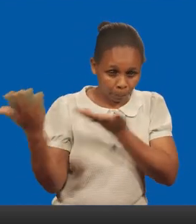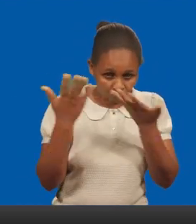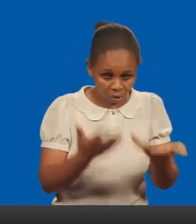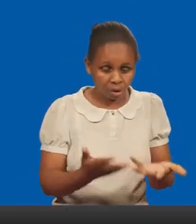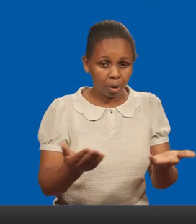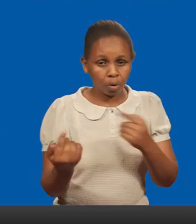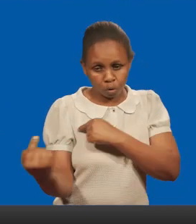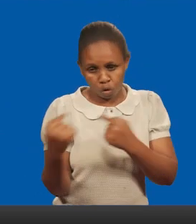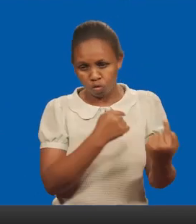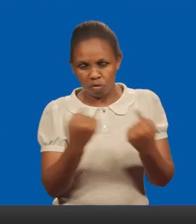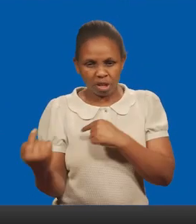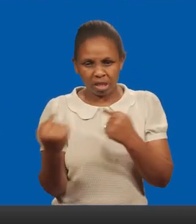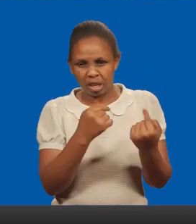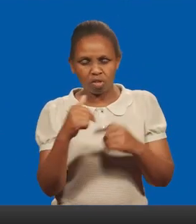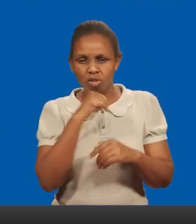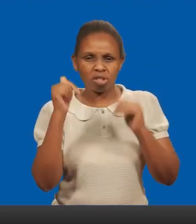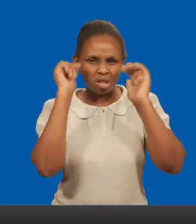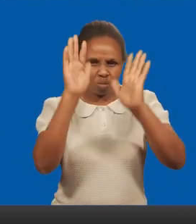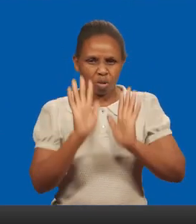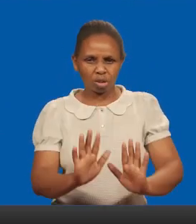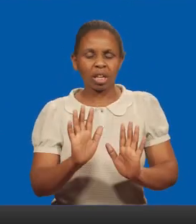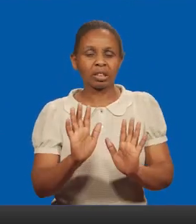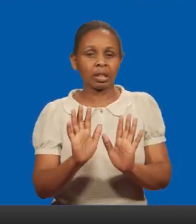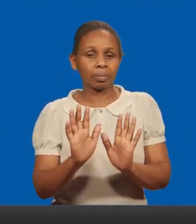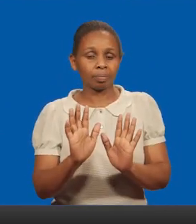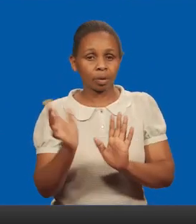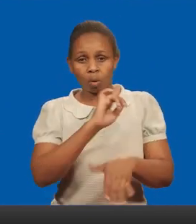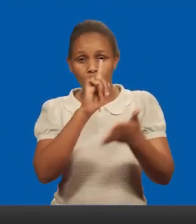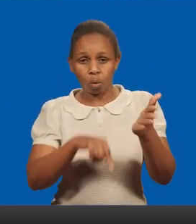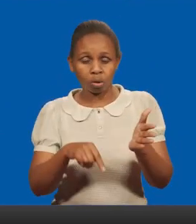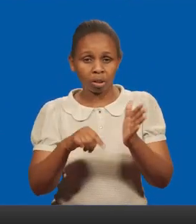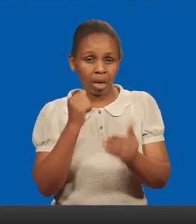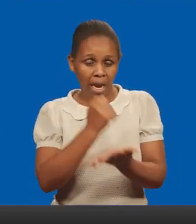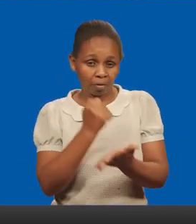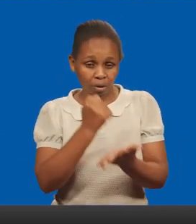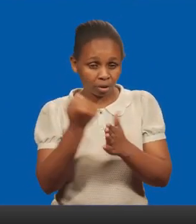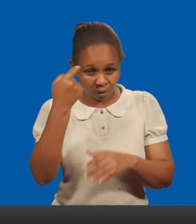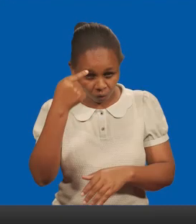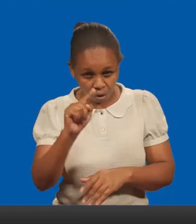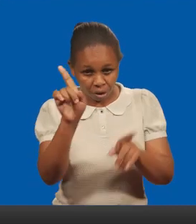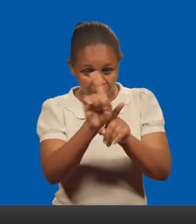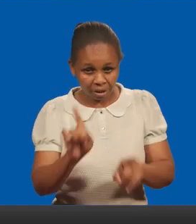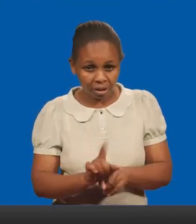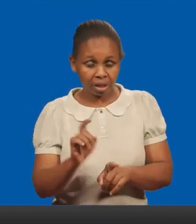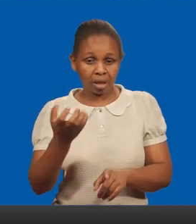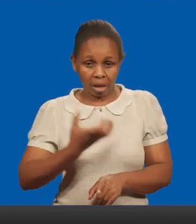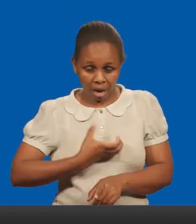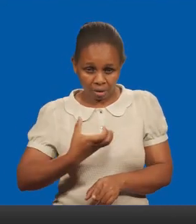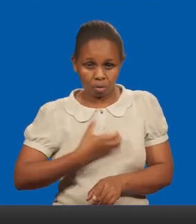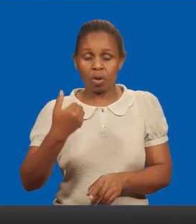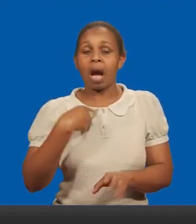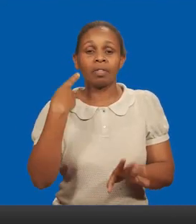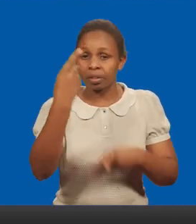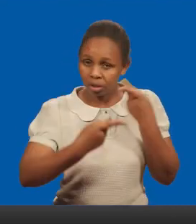may bring conflict or which are not necessarily in harmony, what we have been advocating for as